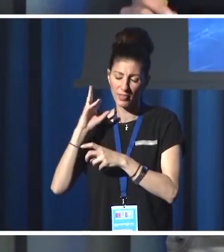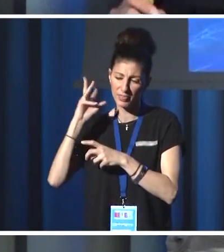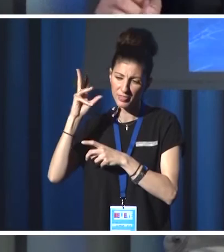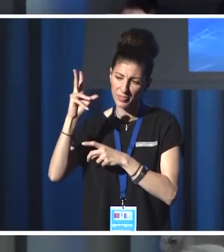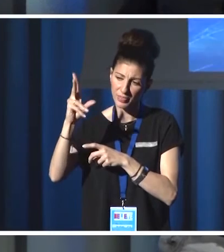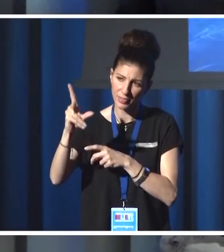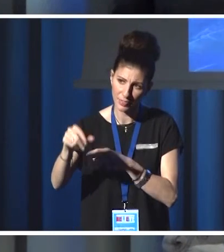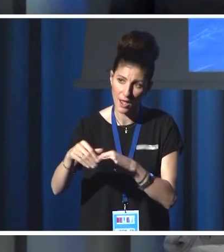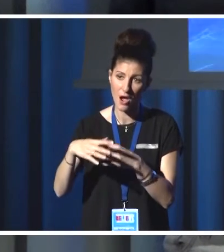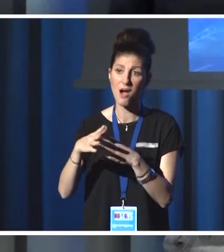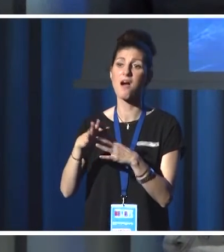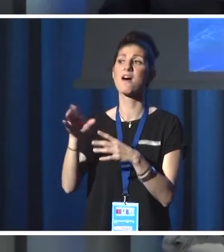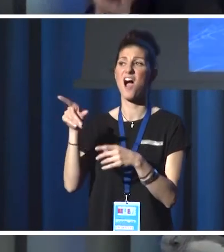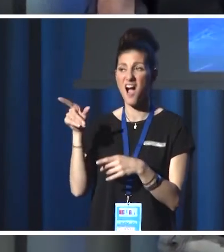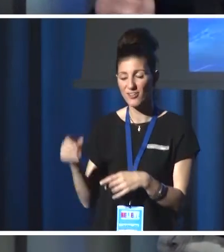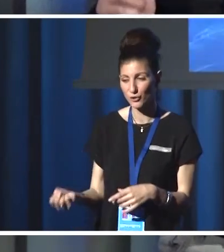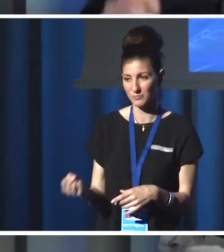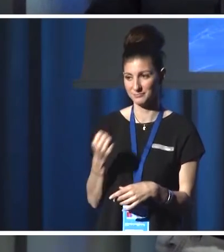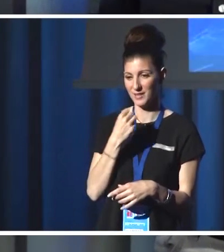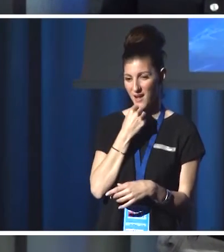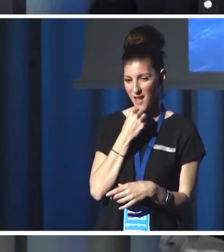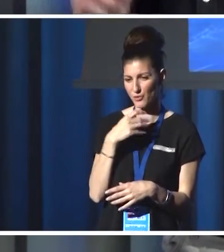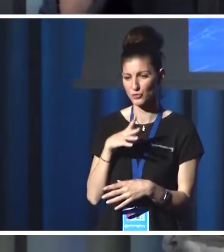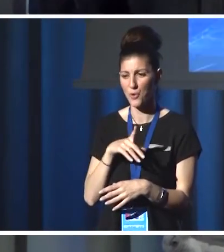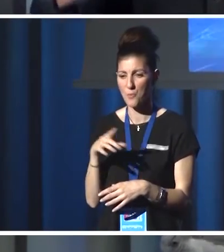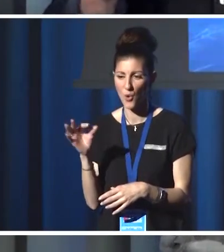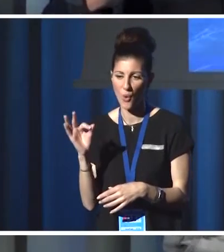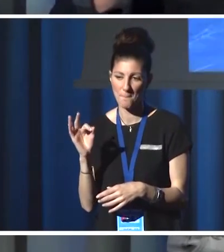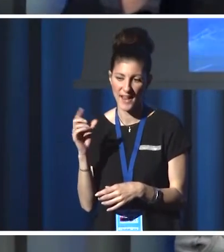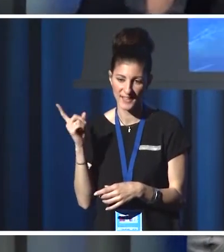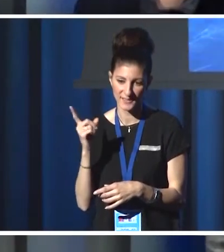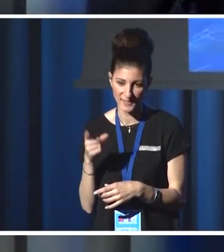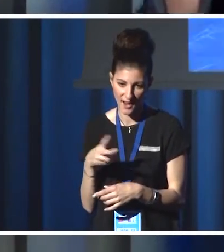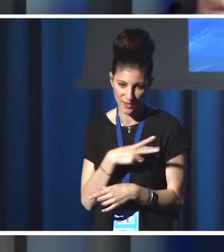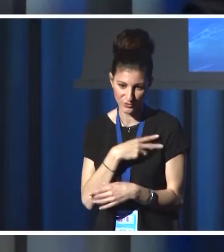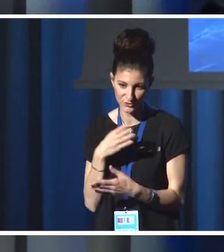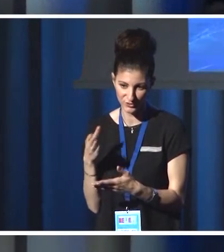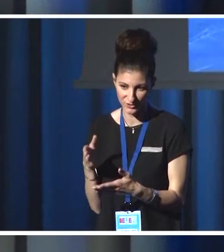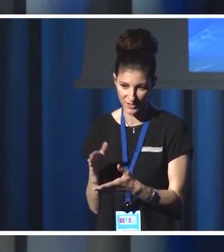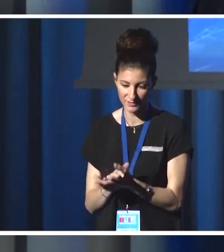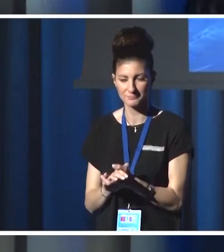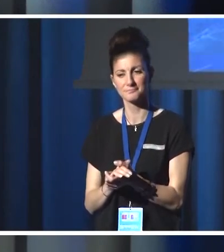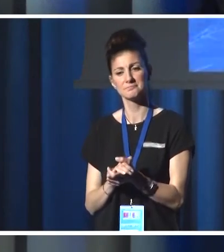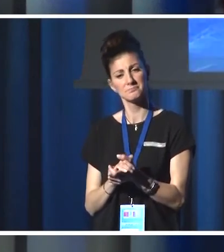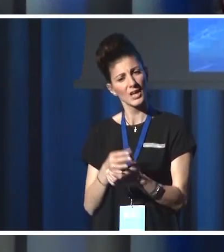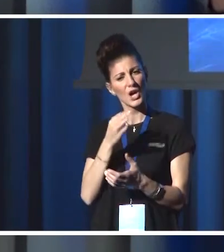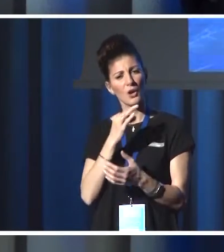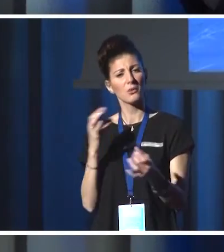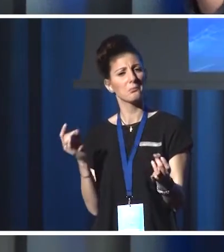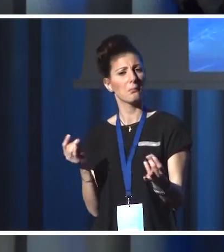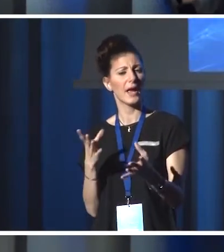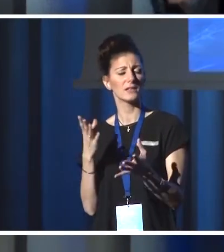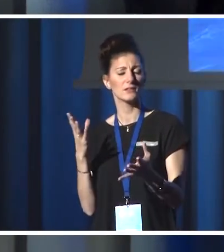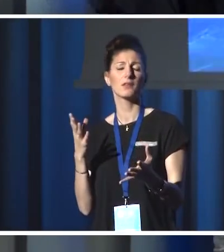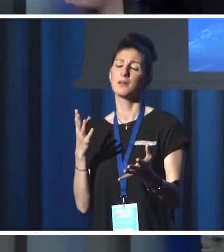κατά 50% και γιατί κάποια στιγμή ενώ πλέον ασχολούμουν επαγγελματικά